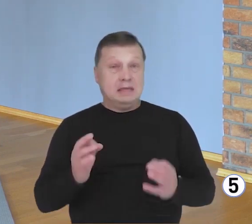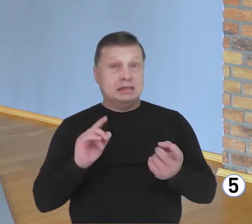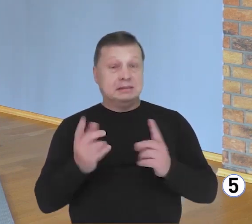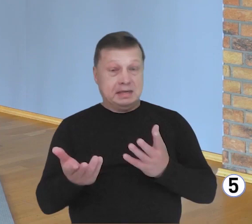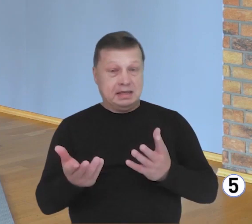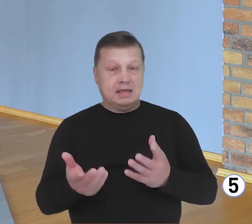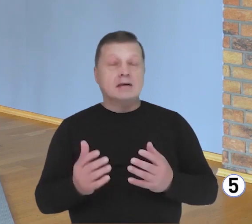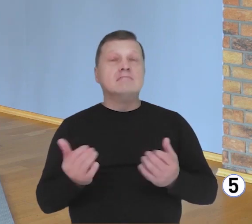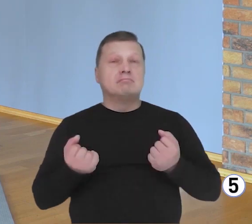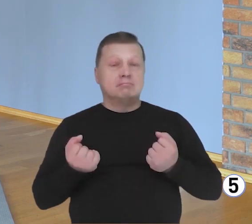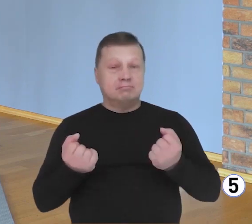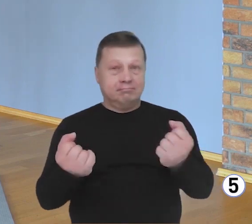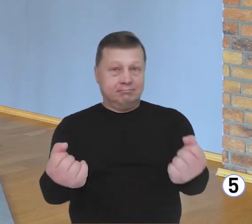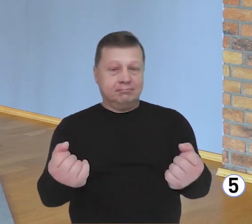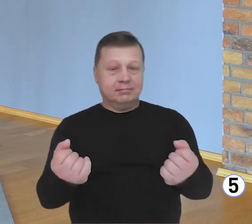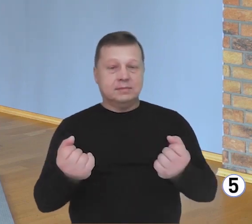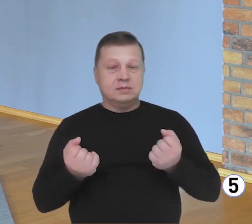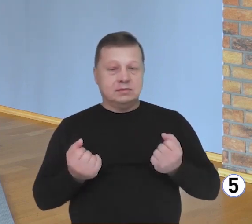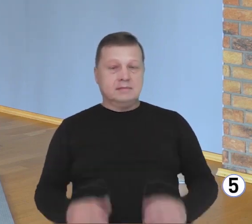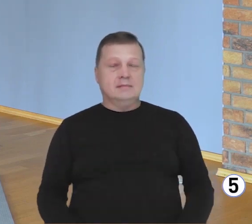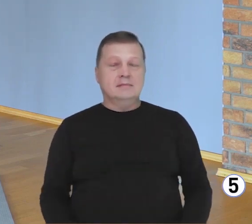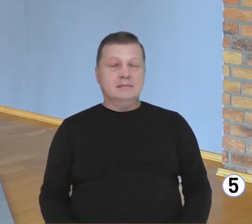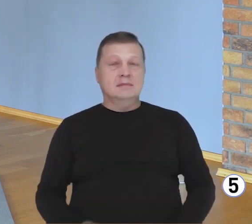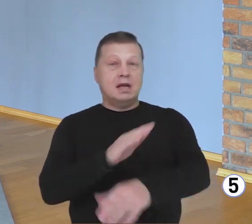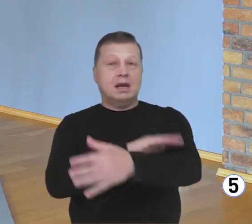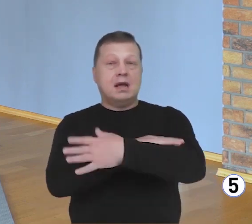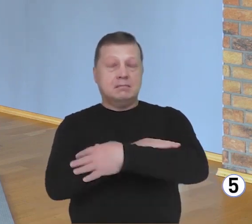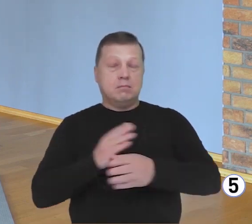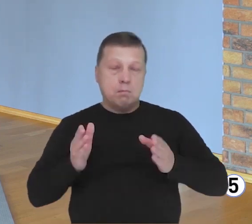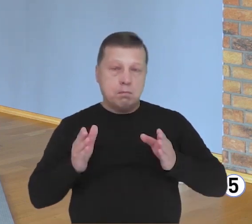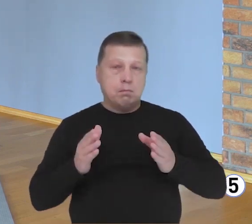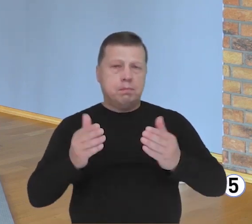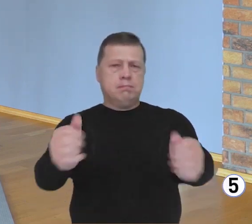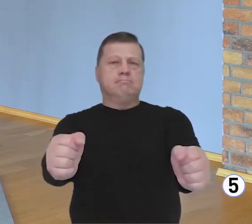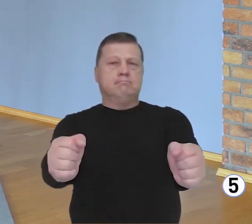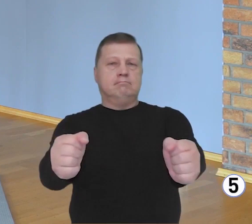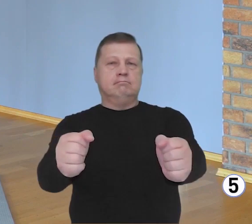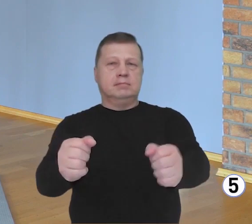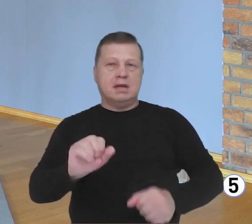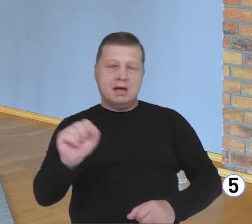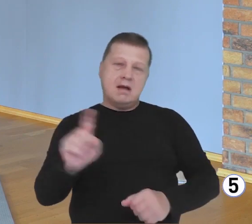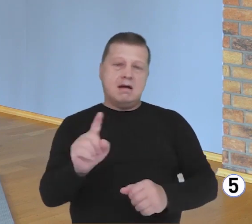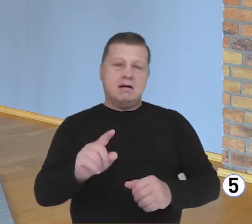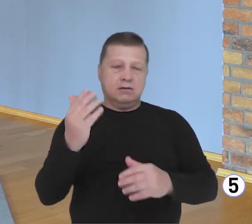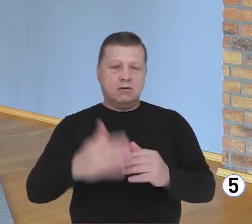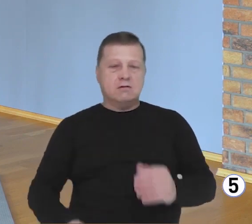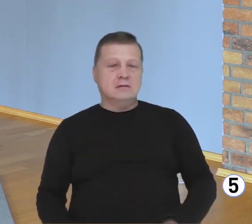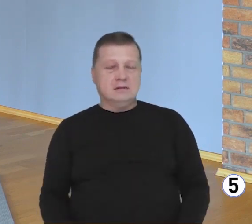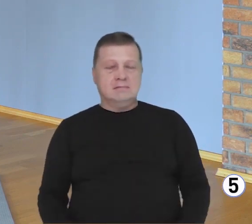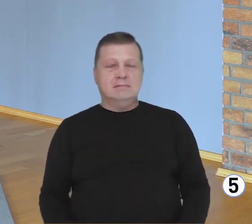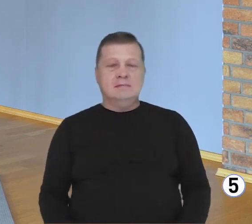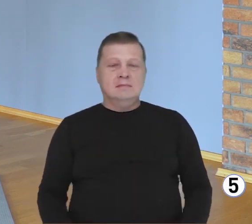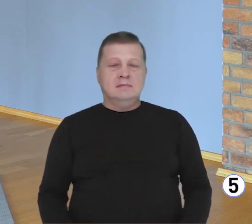I teraz zmiana do przodu. Wyprost ramion. Uginamy. Cały